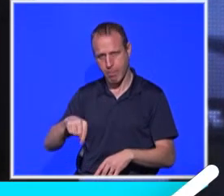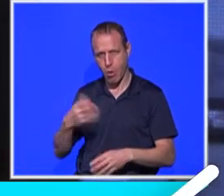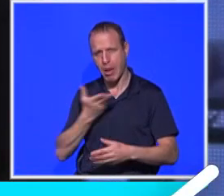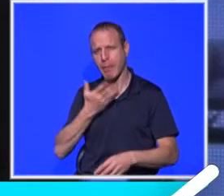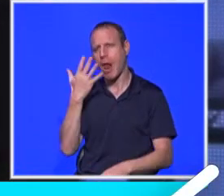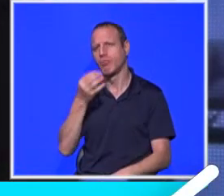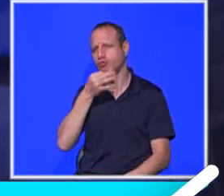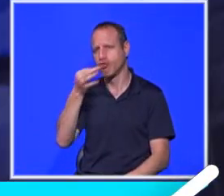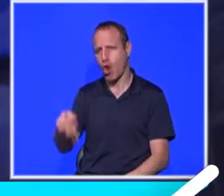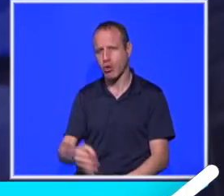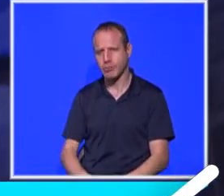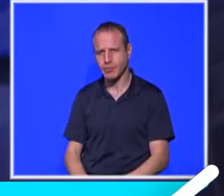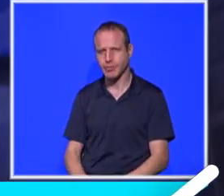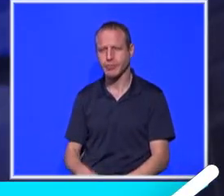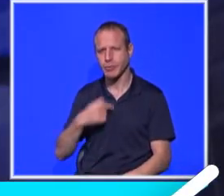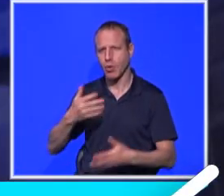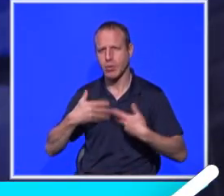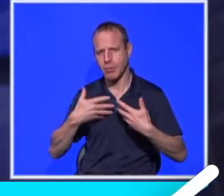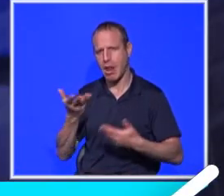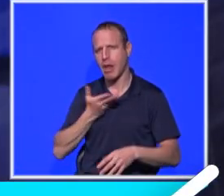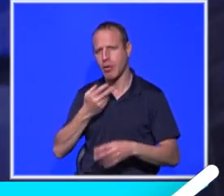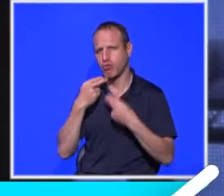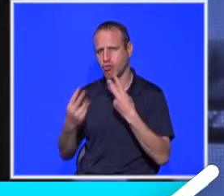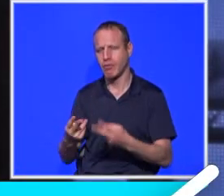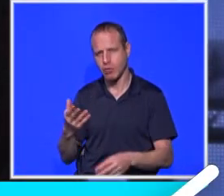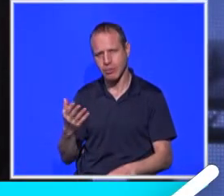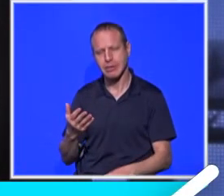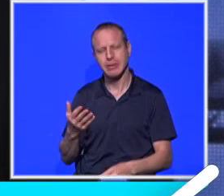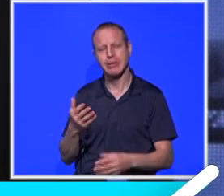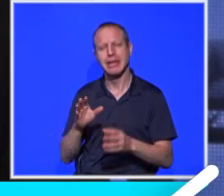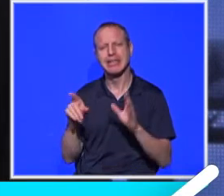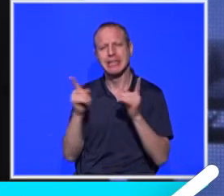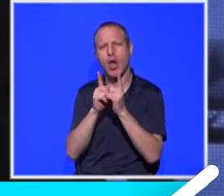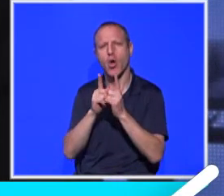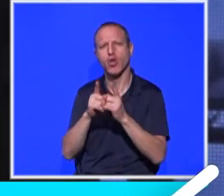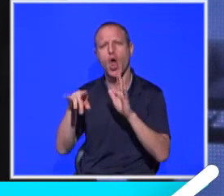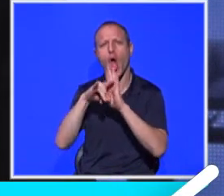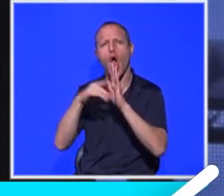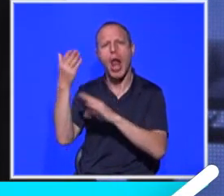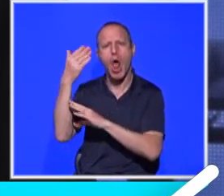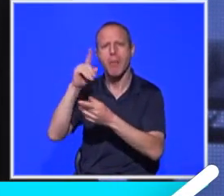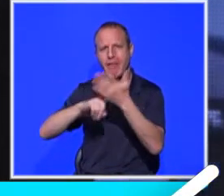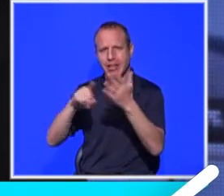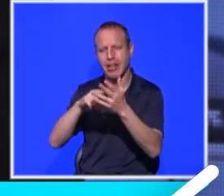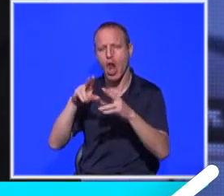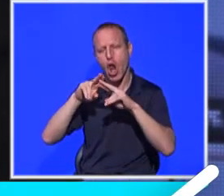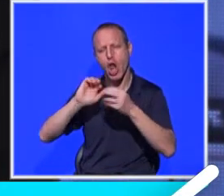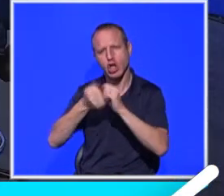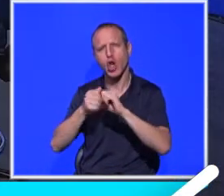מקבל 5 שאלות, שאנחנו נשמח לקבל תשובות קצרות. בואו נתחיל. חוק הלאום. לבטל, לשנות או